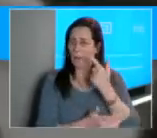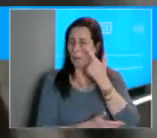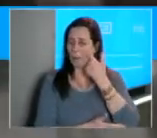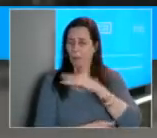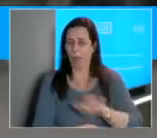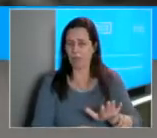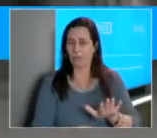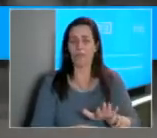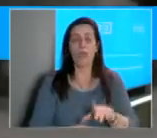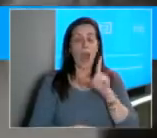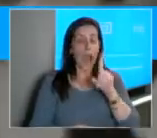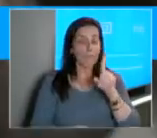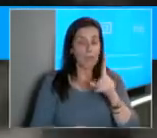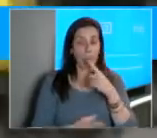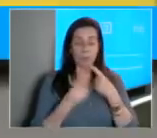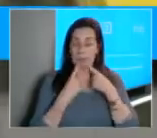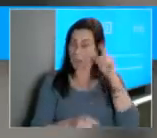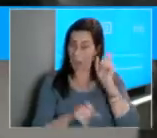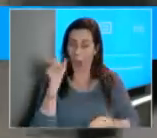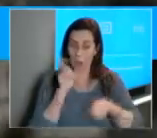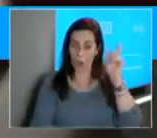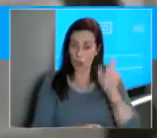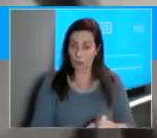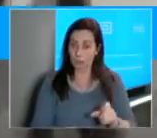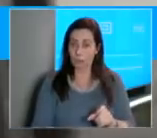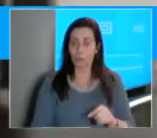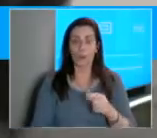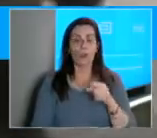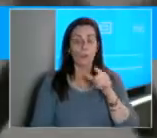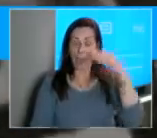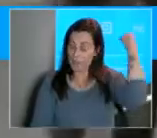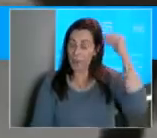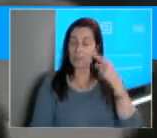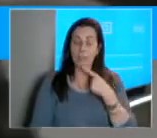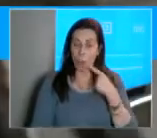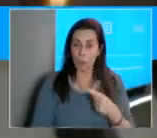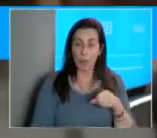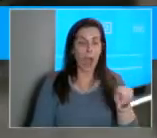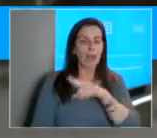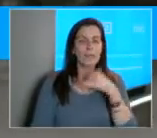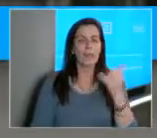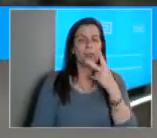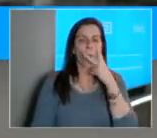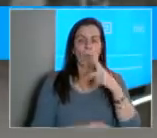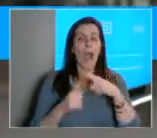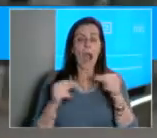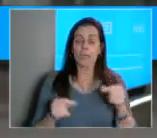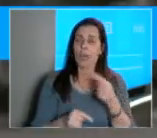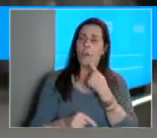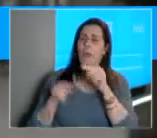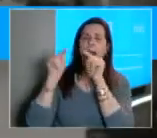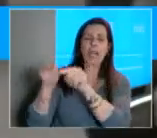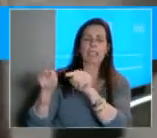פעם, אבל אם את משוחחת עם אנשים בצד השני, הם אומרים וחוזרים ואומרים, אתם תמיד מסתכלים על עזה,